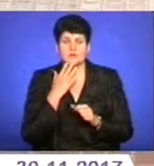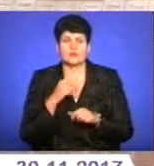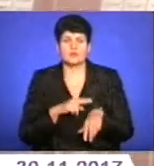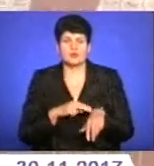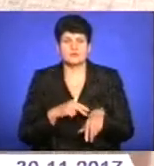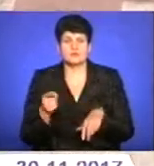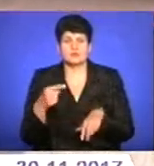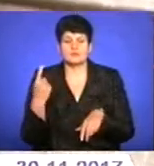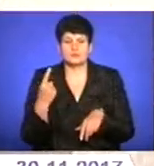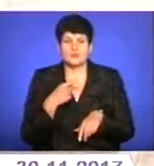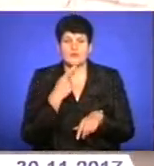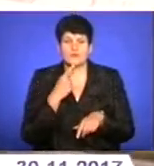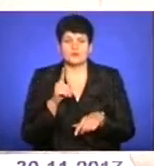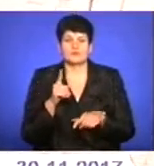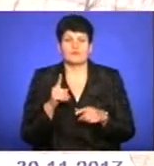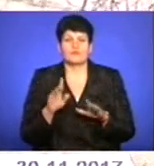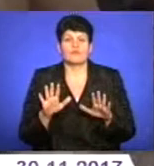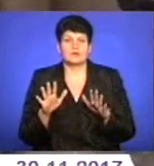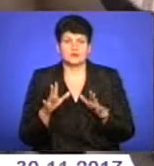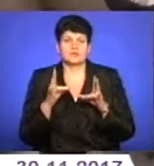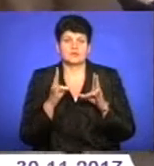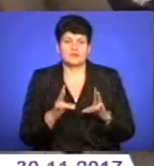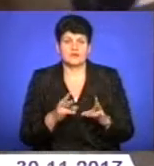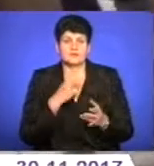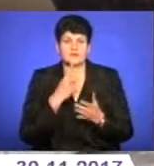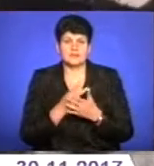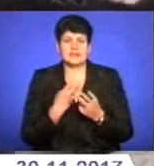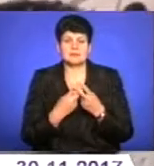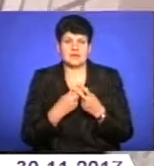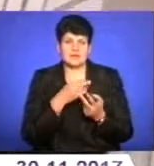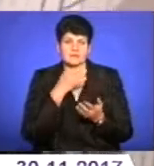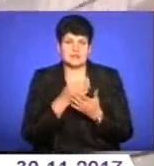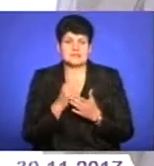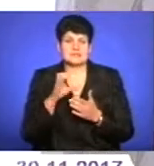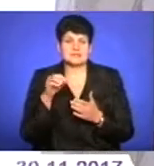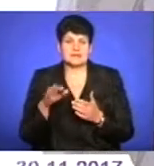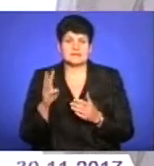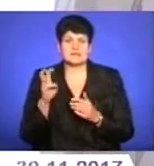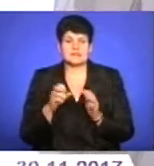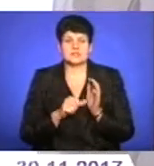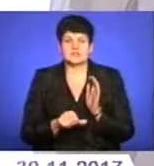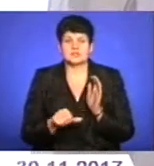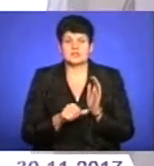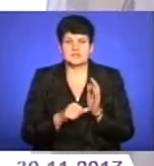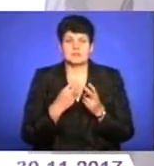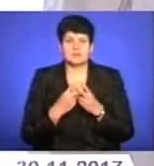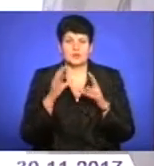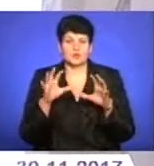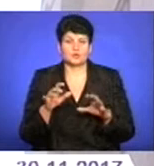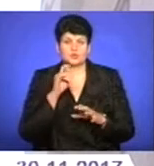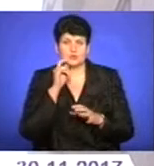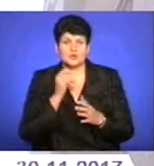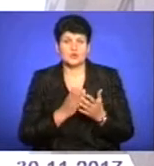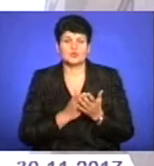в Тернопільській області кажуть, що у випадку травмування передбачена кримінальна відповідальність за статтею 366 Кримінального кодексу України